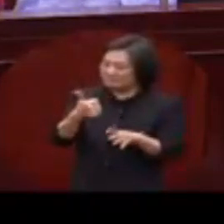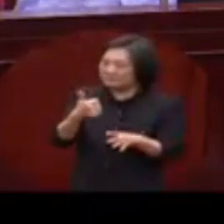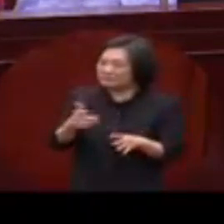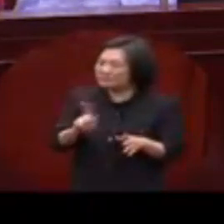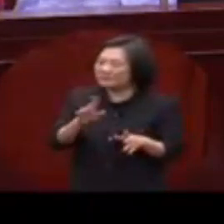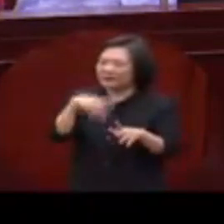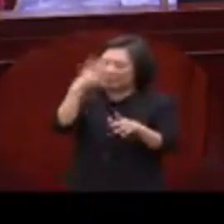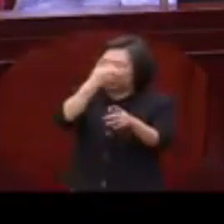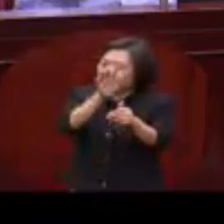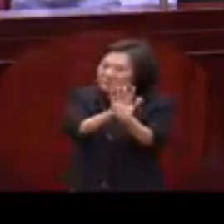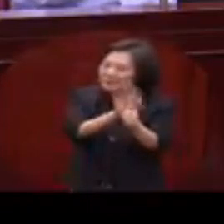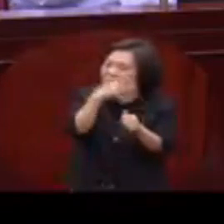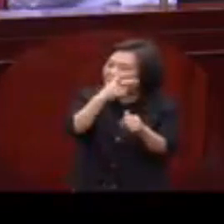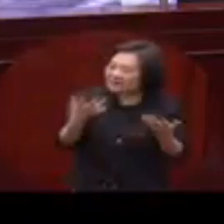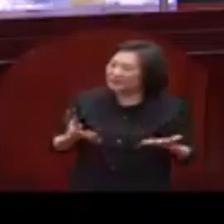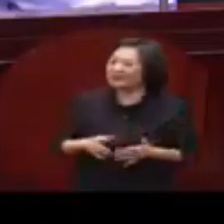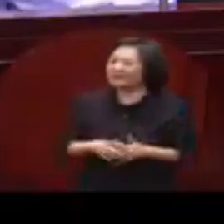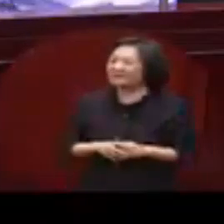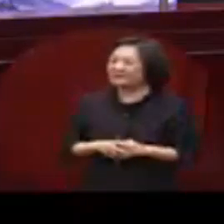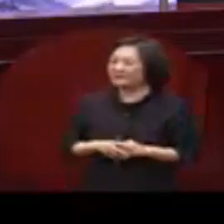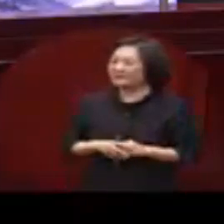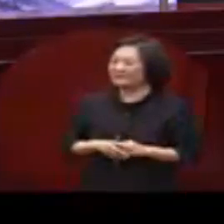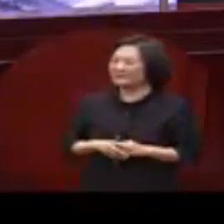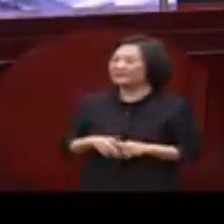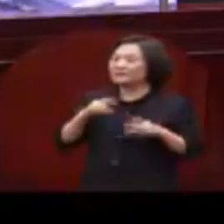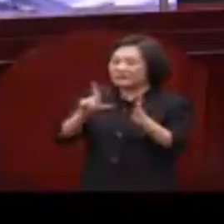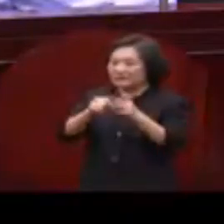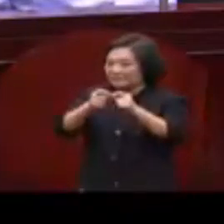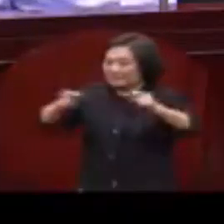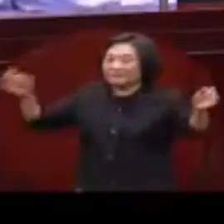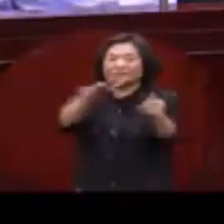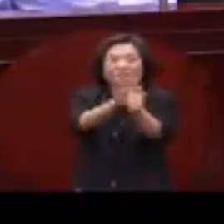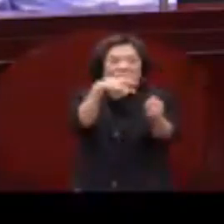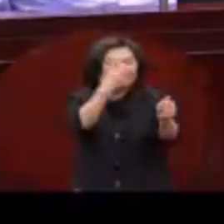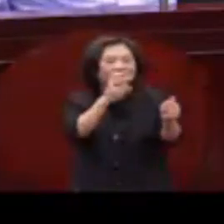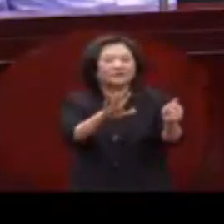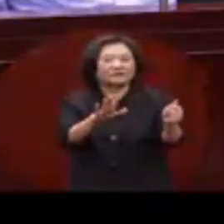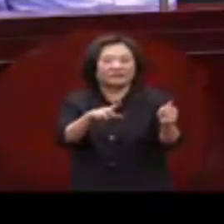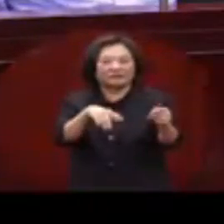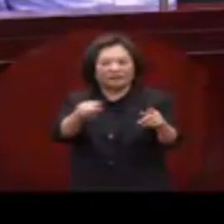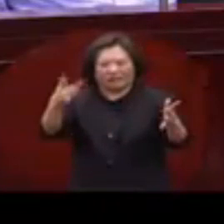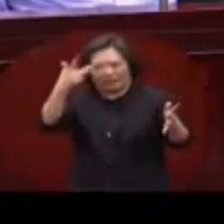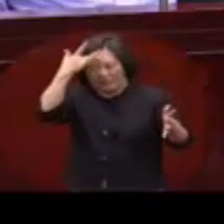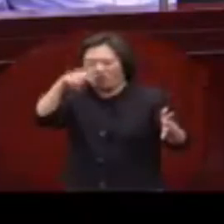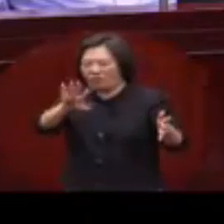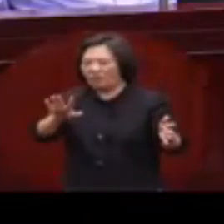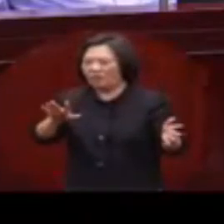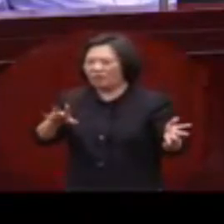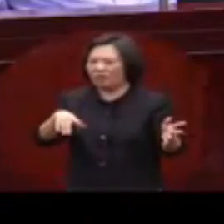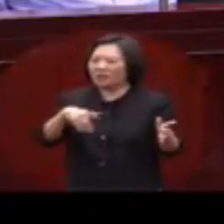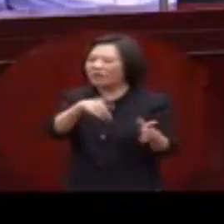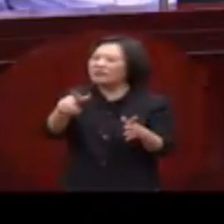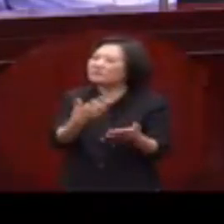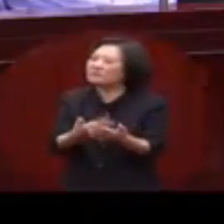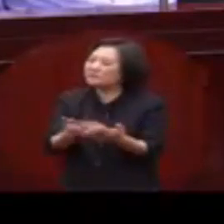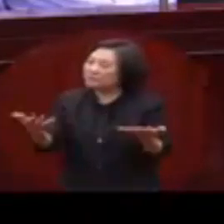统啊？这我们需要思考看看。所以有关这个整个长照，你知道啊？它是一个大问题，但是怎么做？